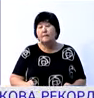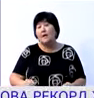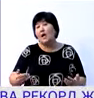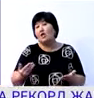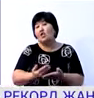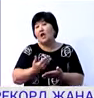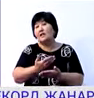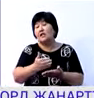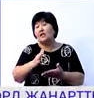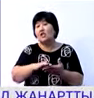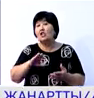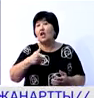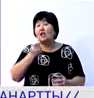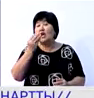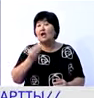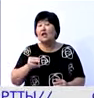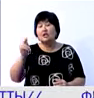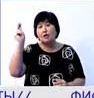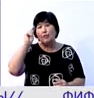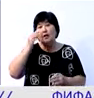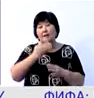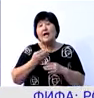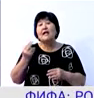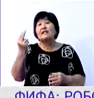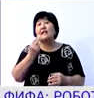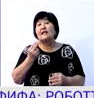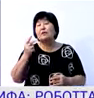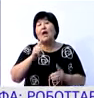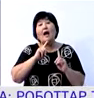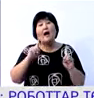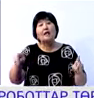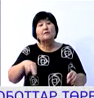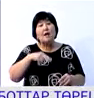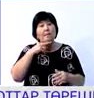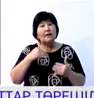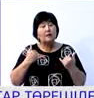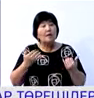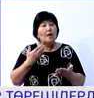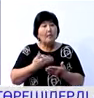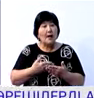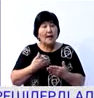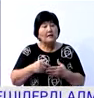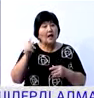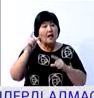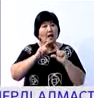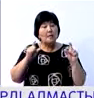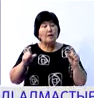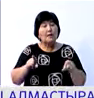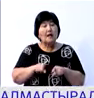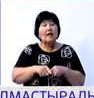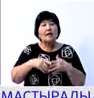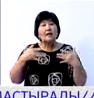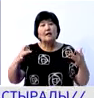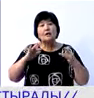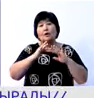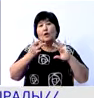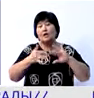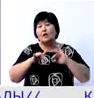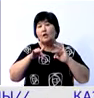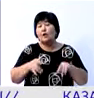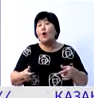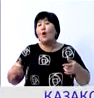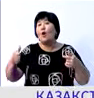Жаңалықтарым жалғастырамыз. Жалағаш ауданында білім саласын цифрландыруға айрықша басымдық берілуде. Мәселен, мектептер кең жолақты интернет желісіне